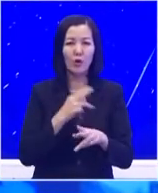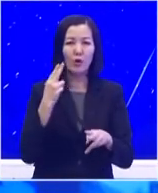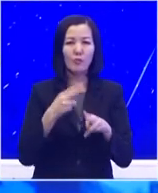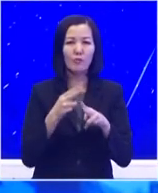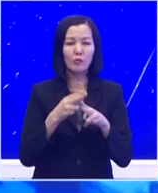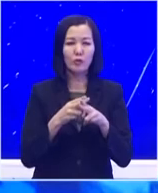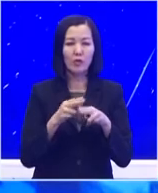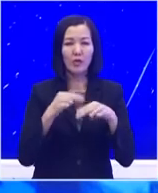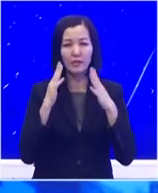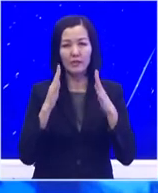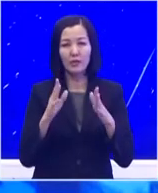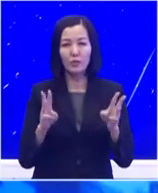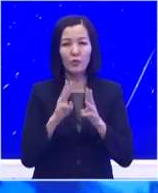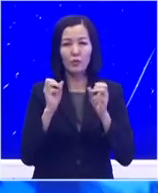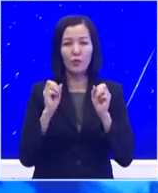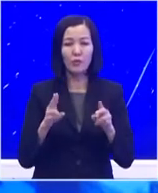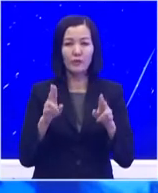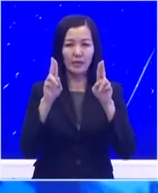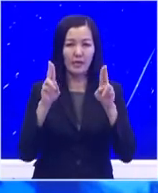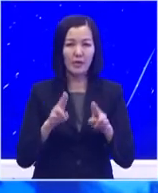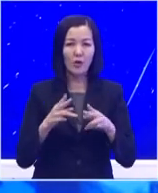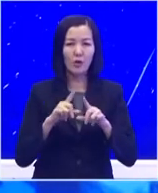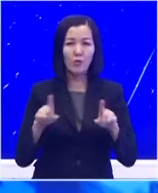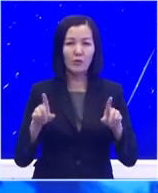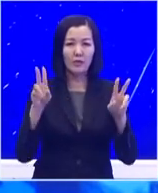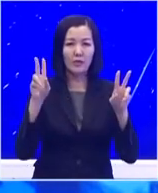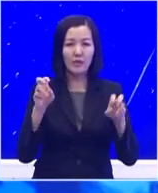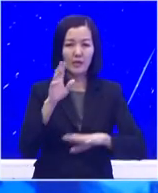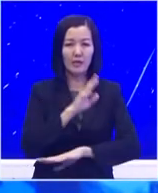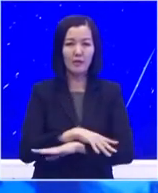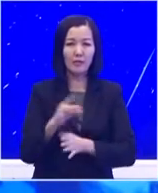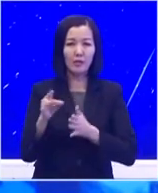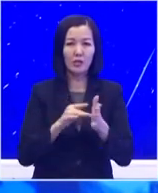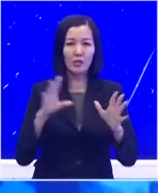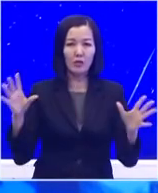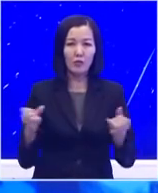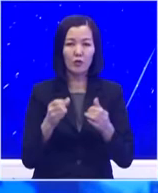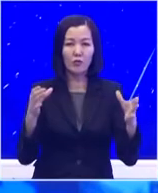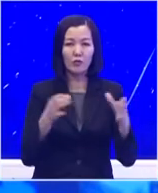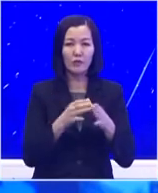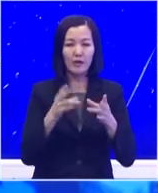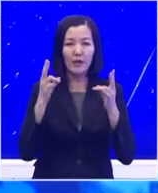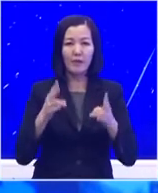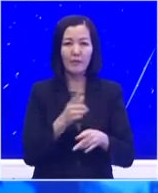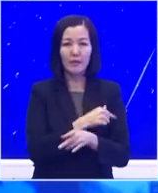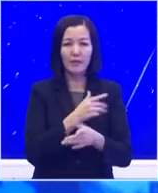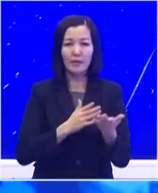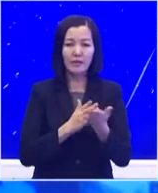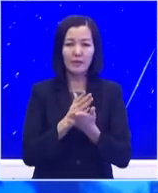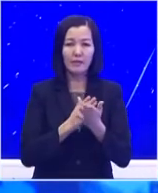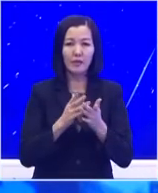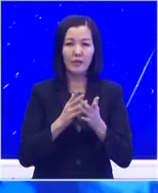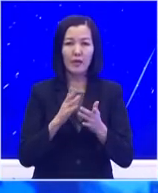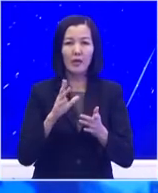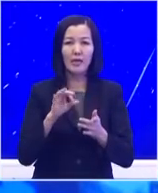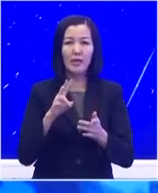мұздағы сақтық, өрт қауіпсіздік ережелері. Осындай бағытта өрбіген ашық сабақты жедел құтқару жасағымен апаттық медициналық қызмет